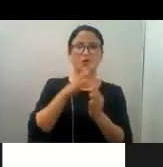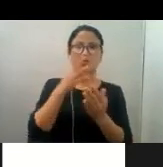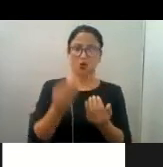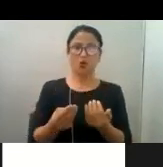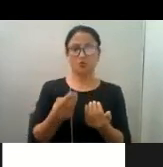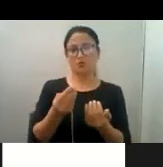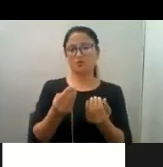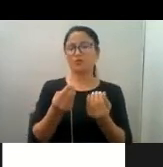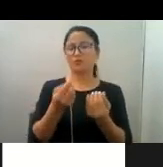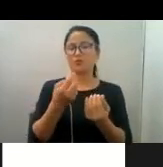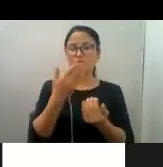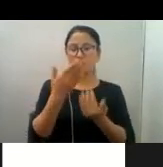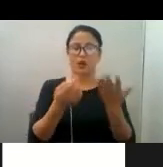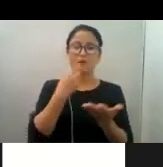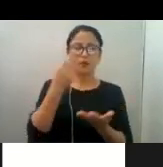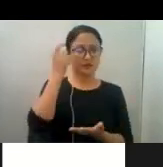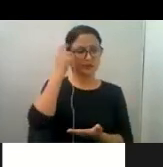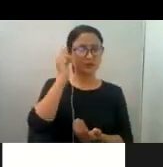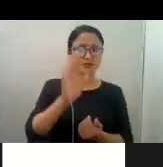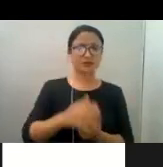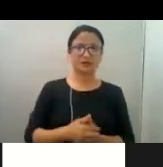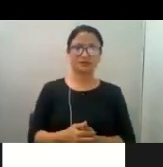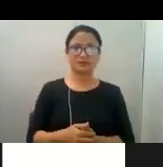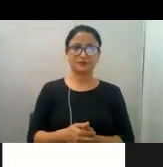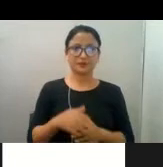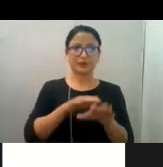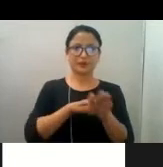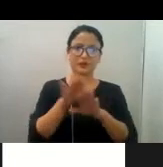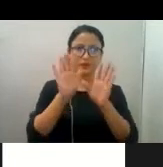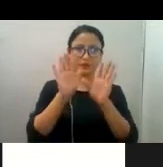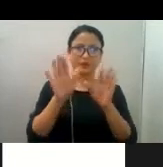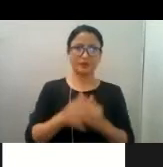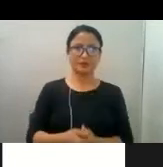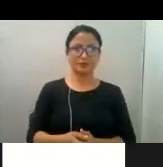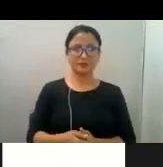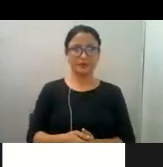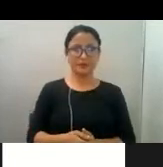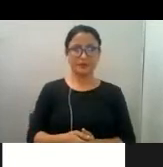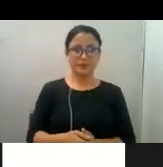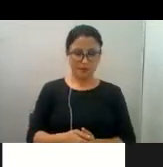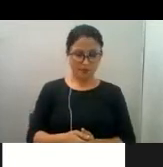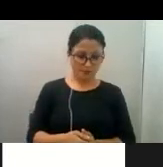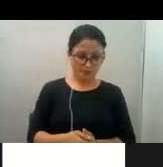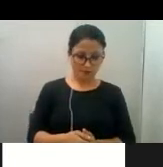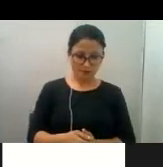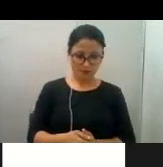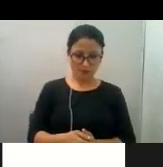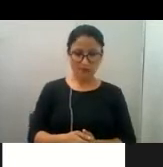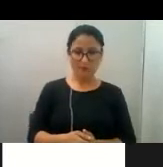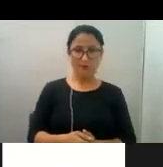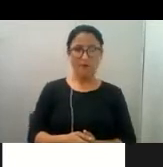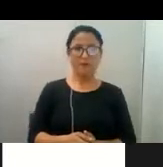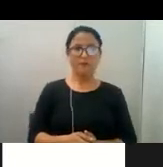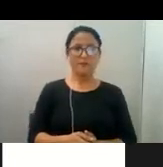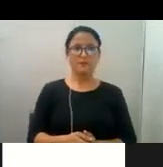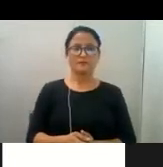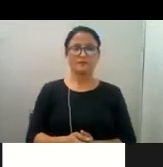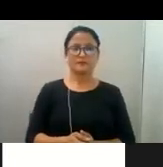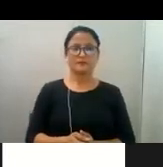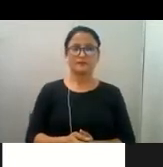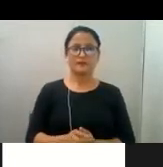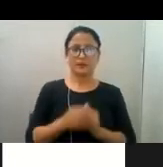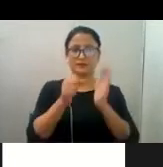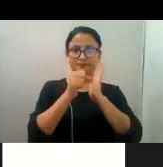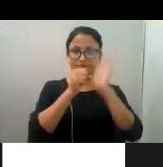लाग्छ. हुन्छ हुन्छ देवी म्याम, धन्यवाद यहाँको विचारको लागि. अब हामी